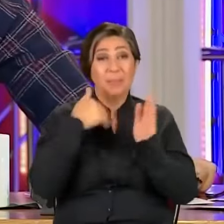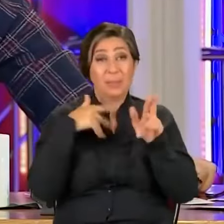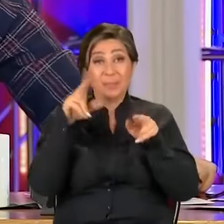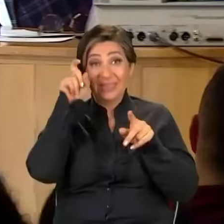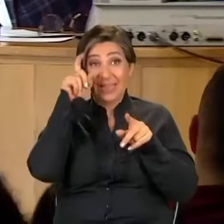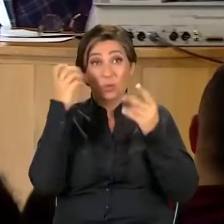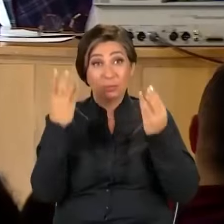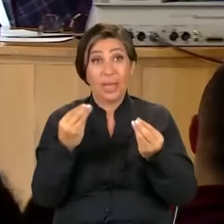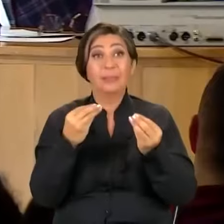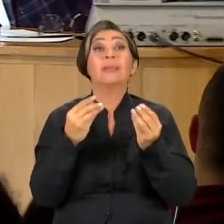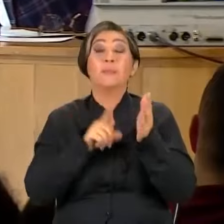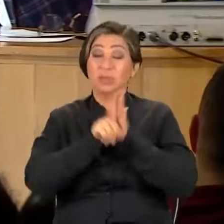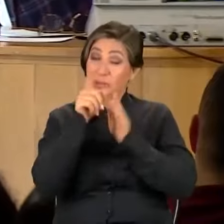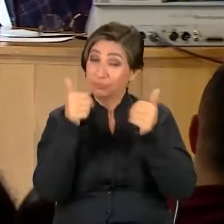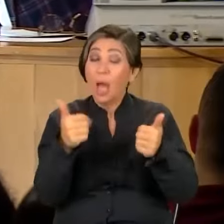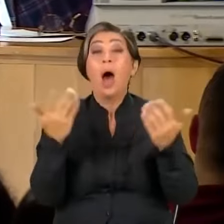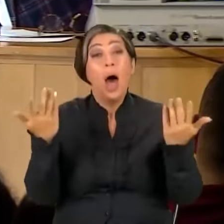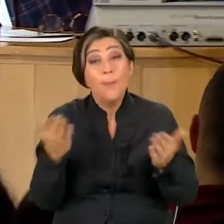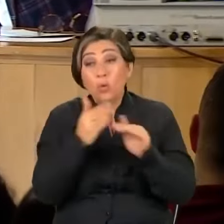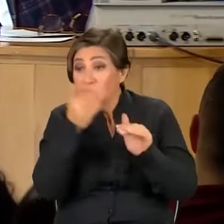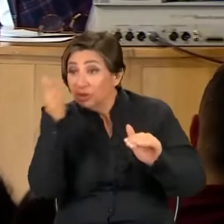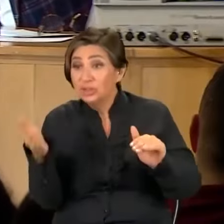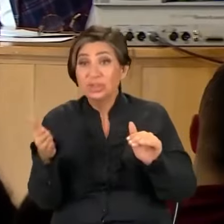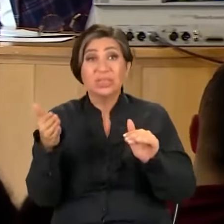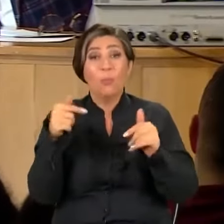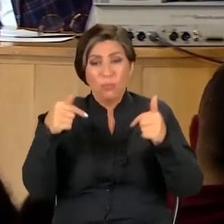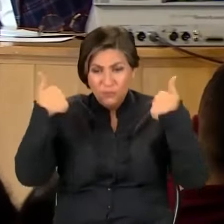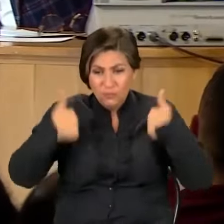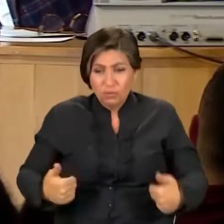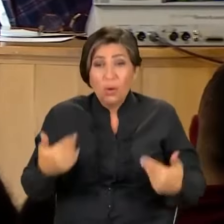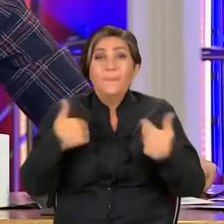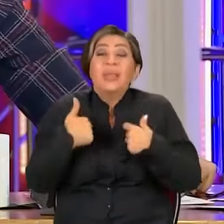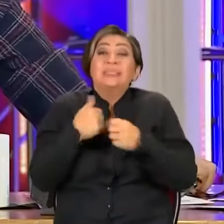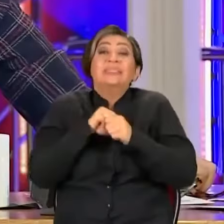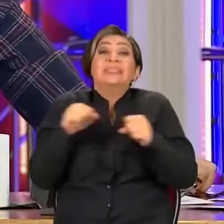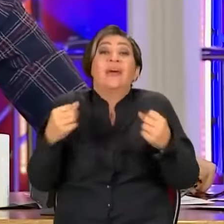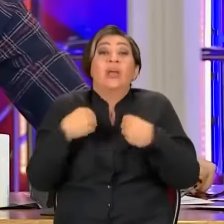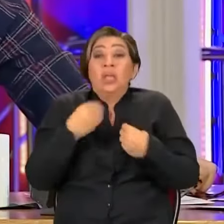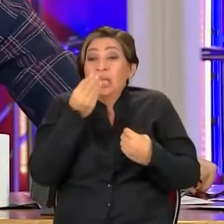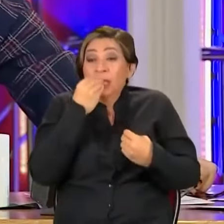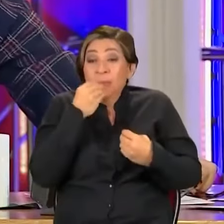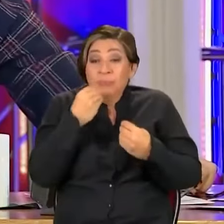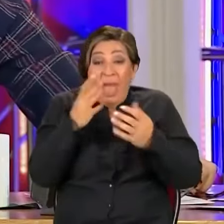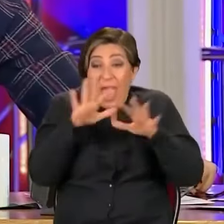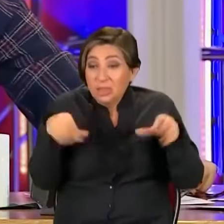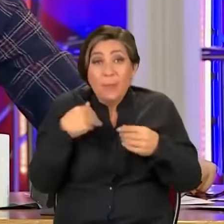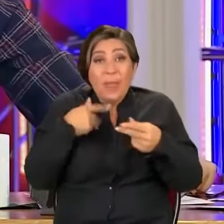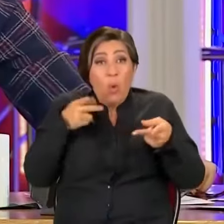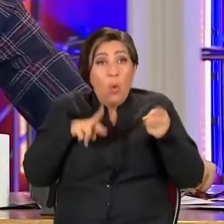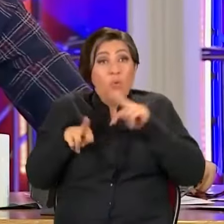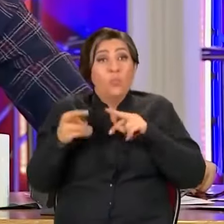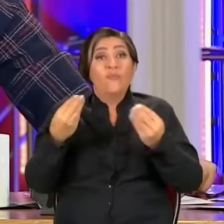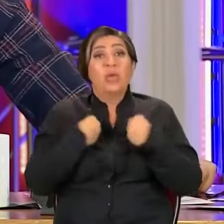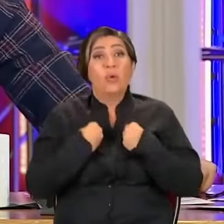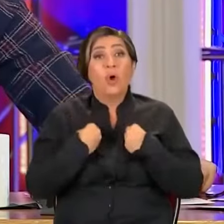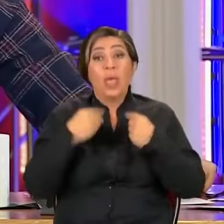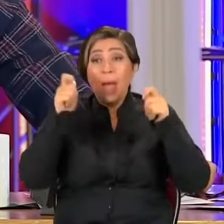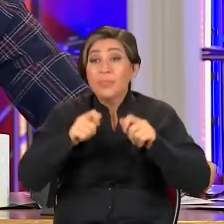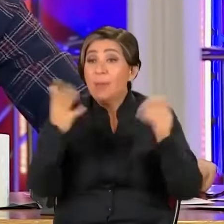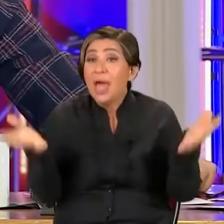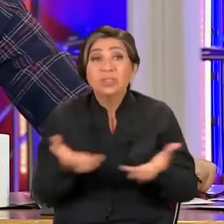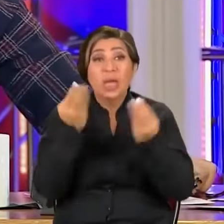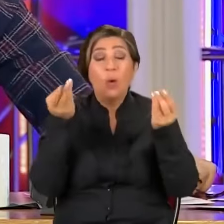olursan. Ama onun dışında... Bu vücut beni öldürecek. Yediğim her şey beni öldürüyor. Yaptığım her şey